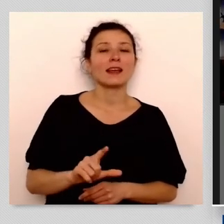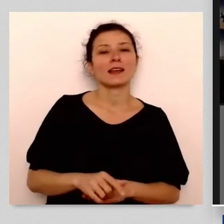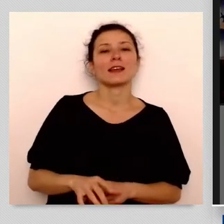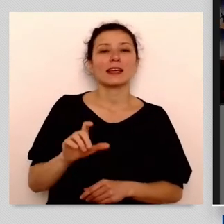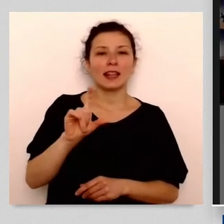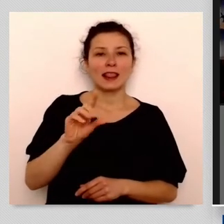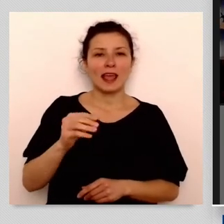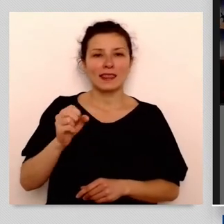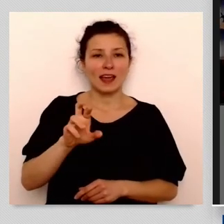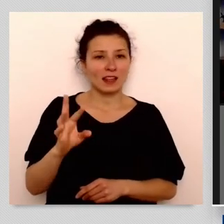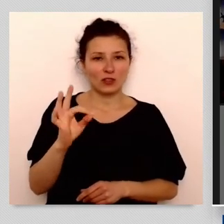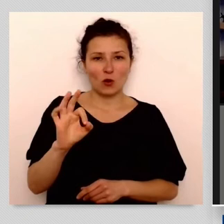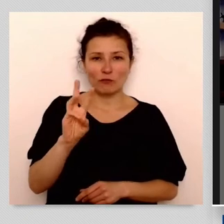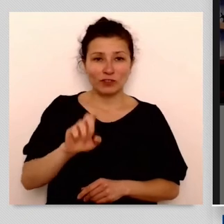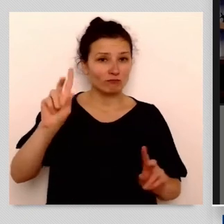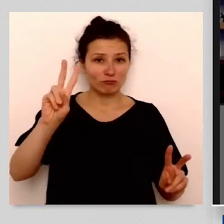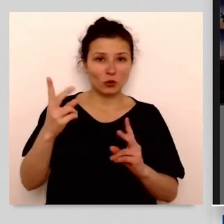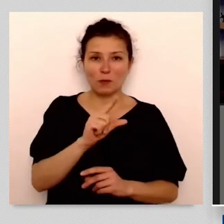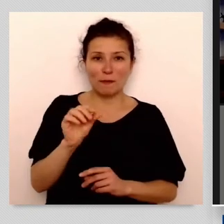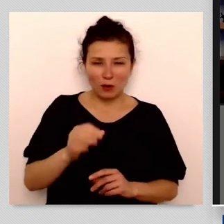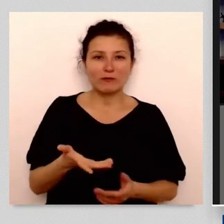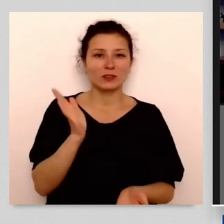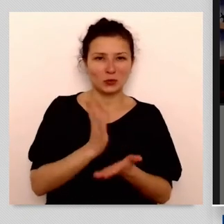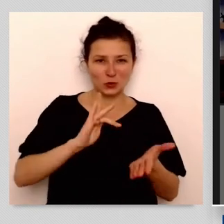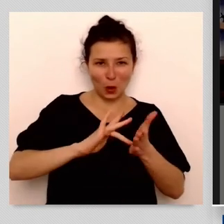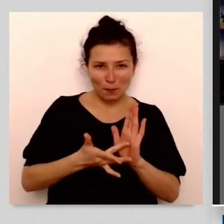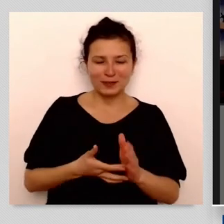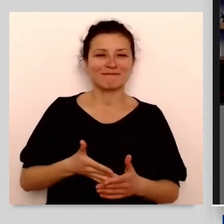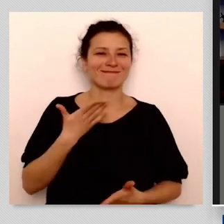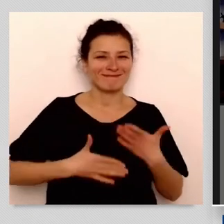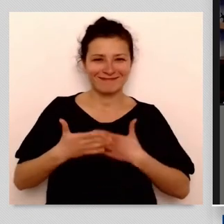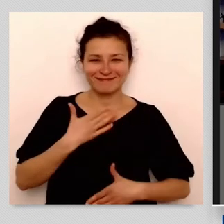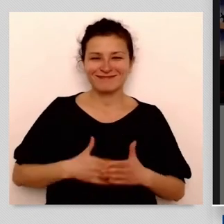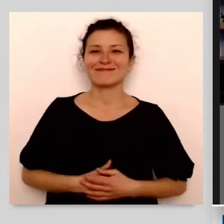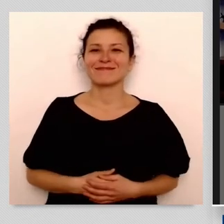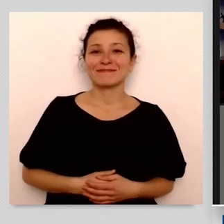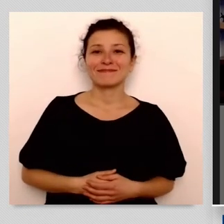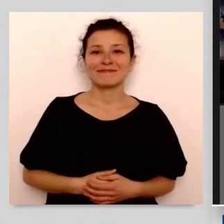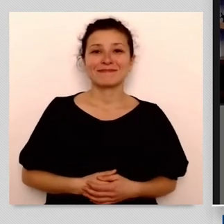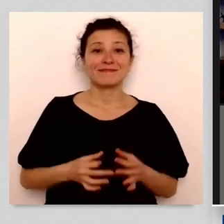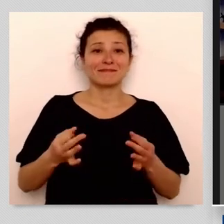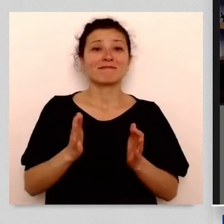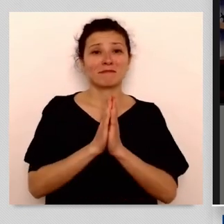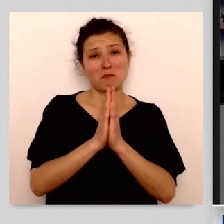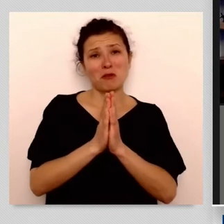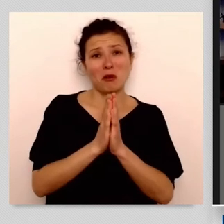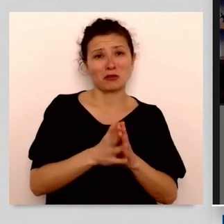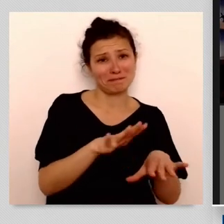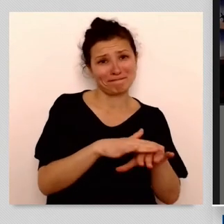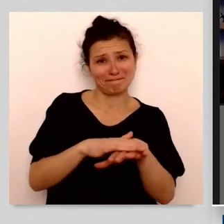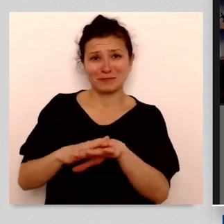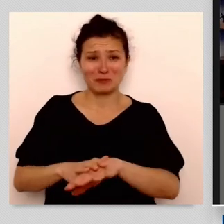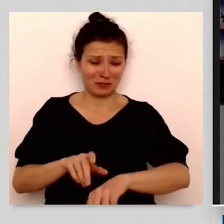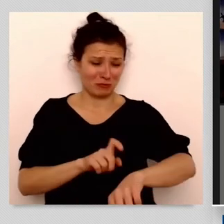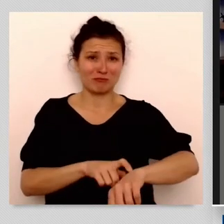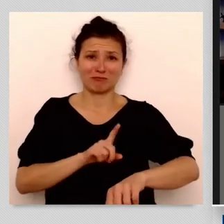Platformy Obywatelskiej, więc jesteśmy w komplecie. Bardzo mnie to cieszy. Mam już teraz wielki apel o utrzymanie dyscypliny czasowej, czyli